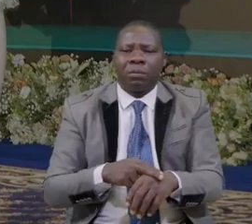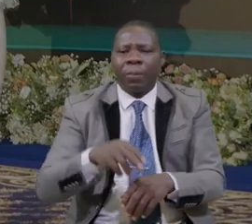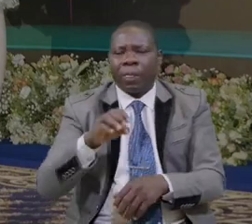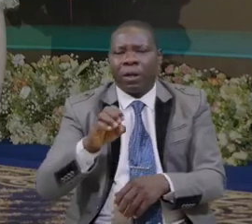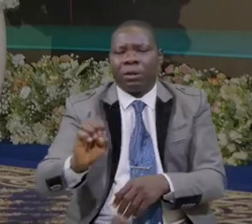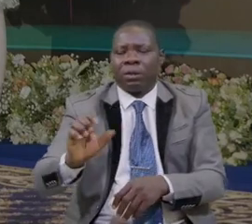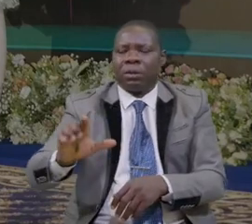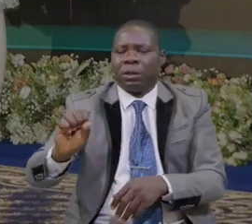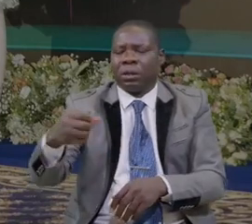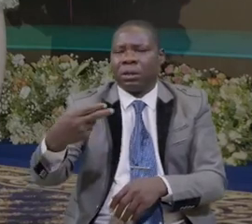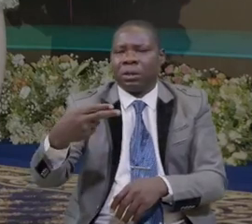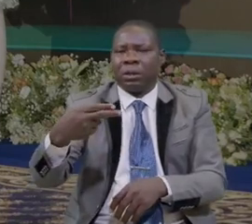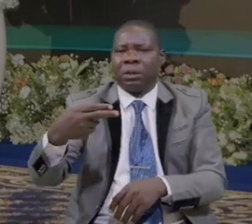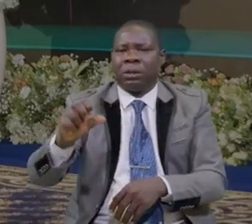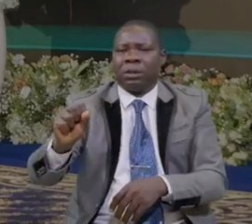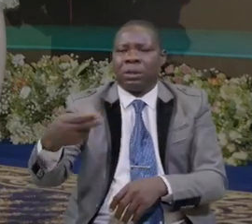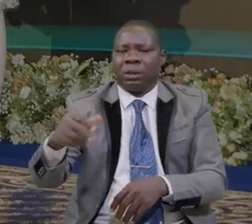En 1 Corinthiens,